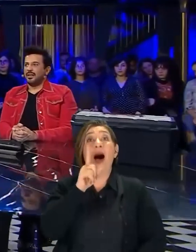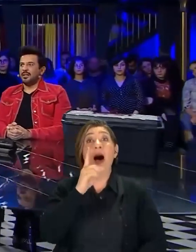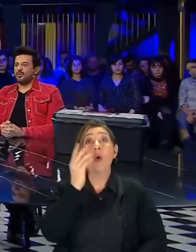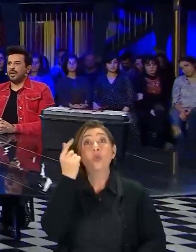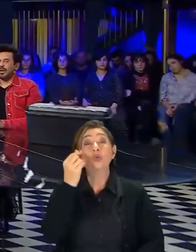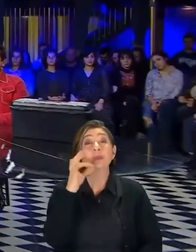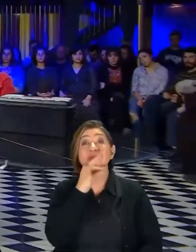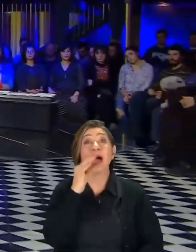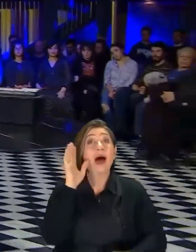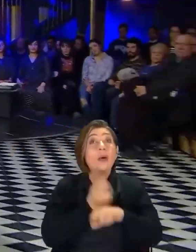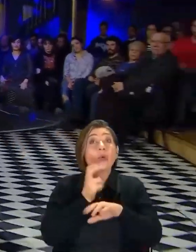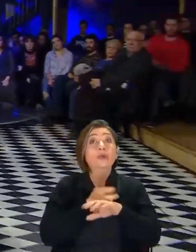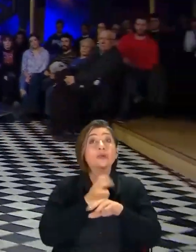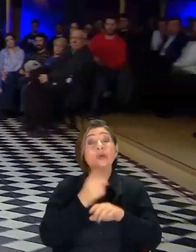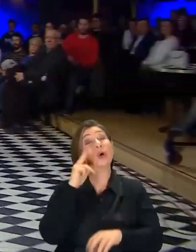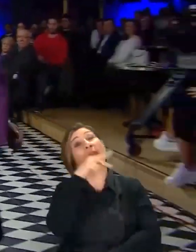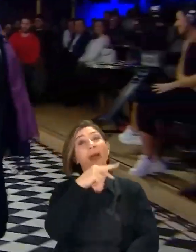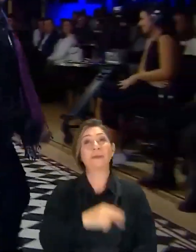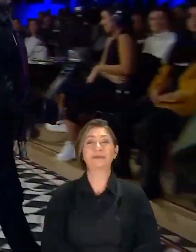az kalsa